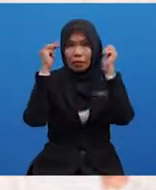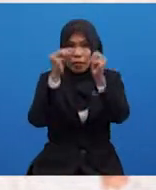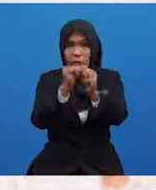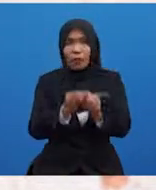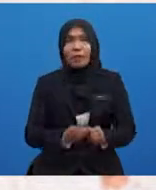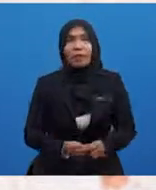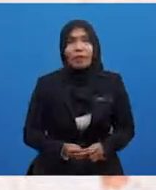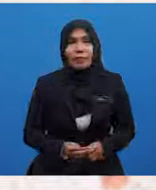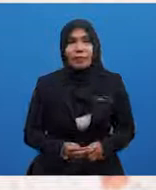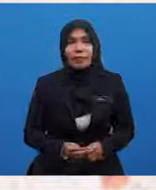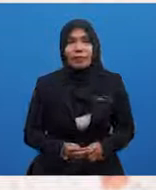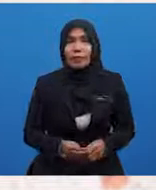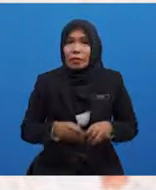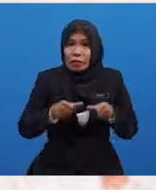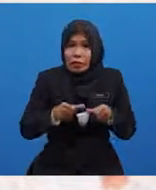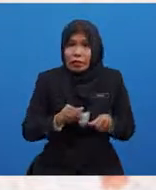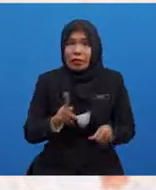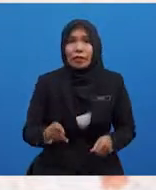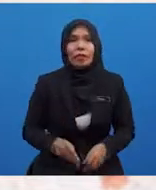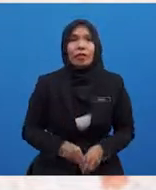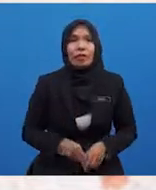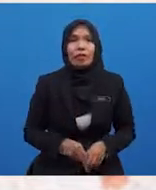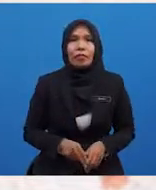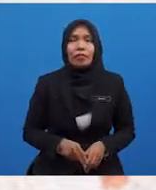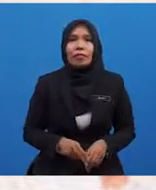ini menekankan kepada